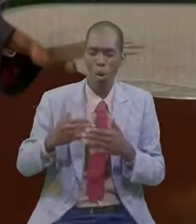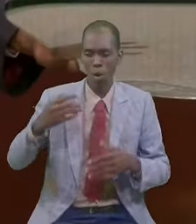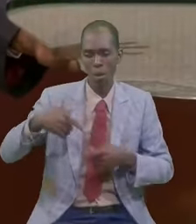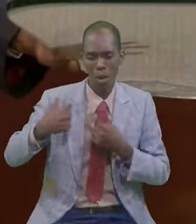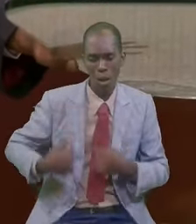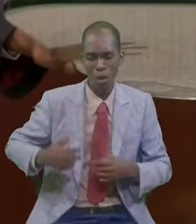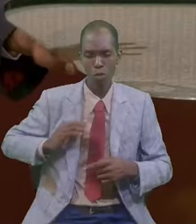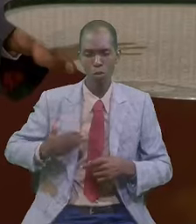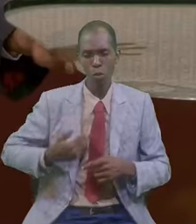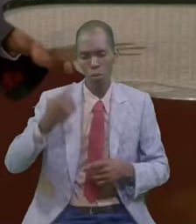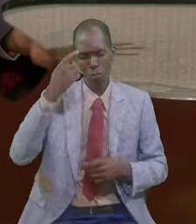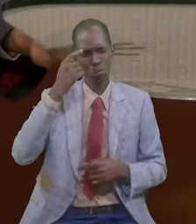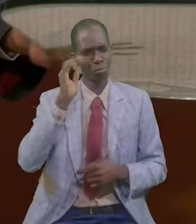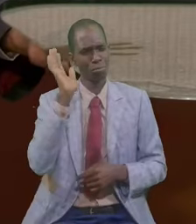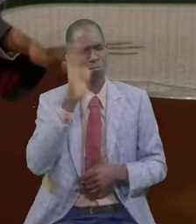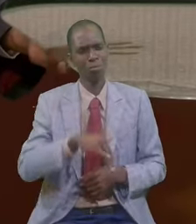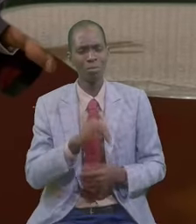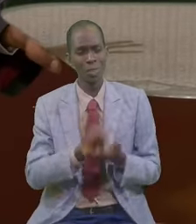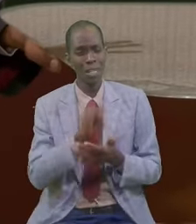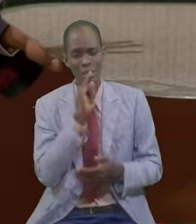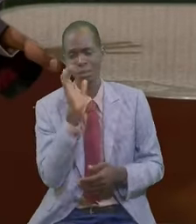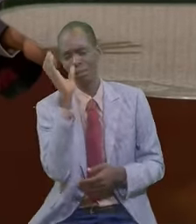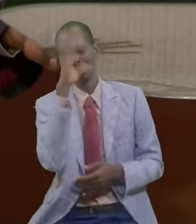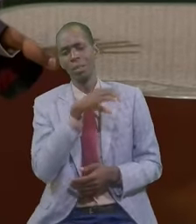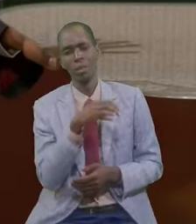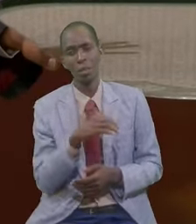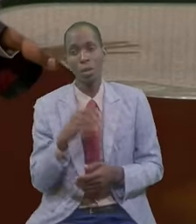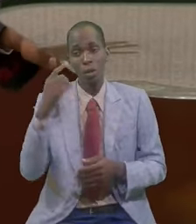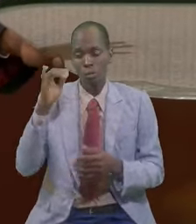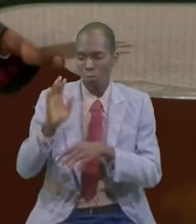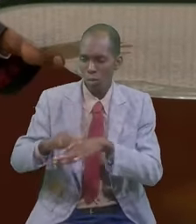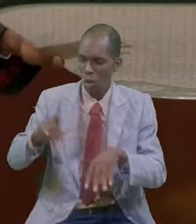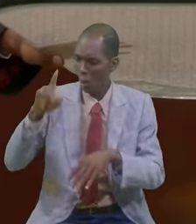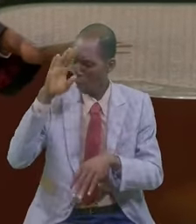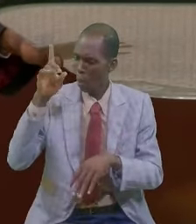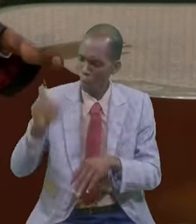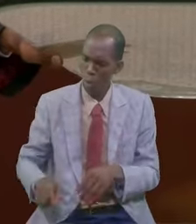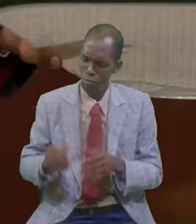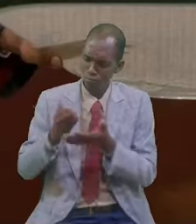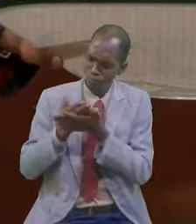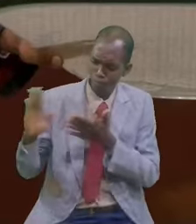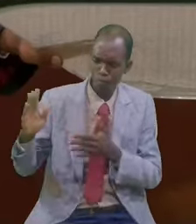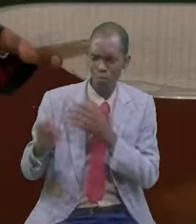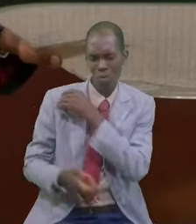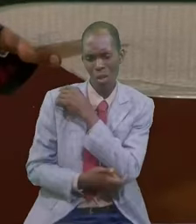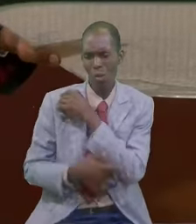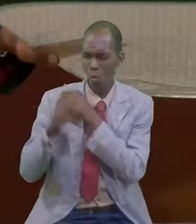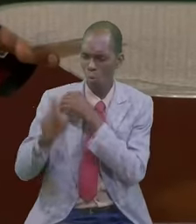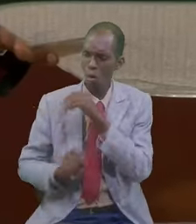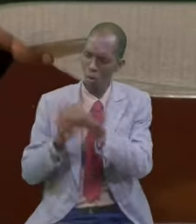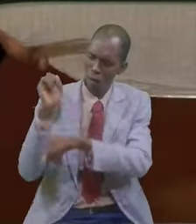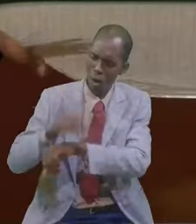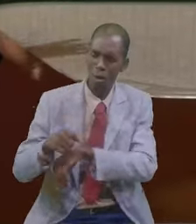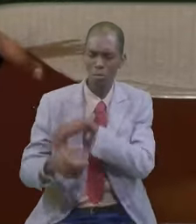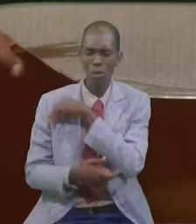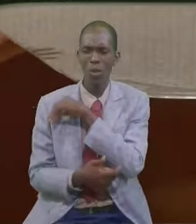son âme, cela est une chose étrangère. Qu'un homme résiste à la tentation et qu'il triomphe de